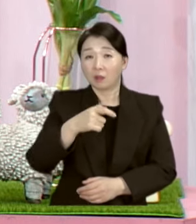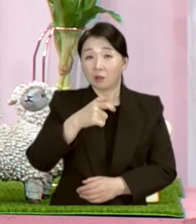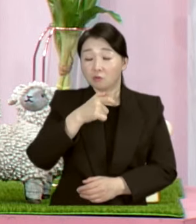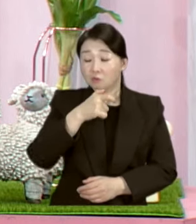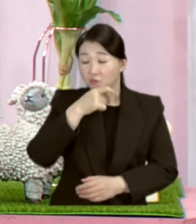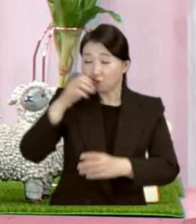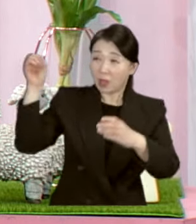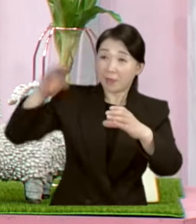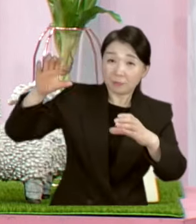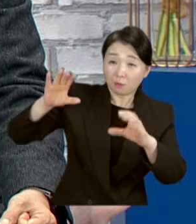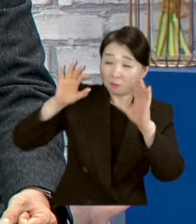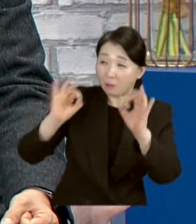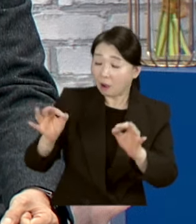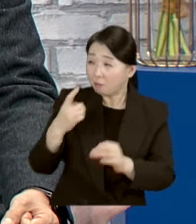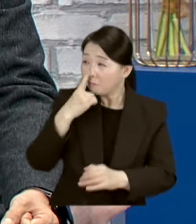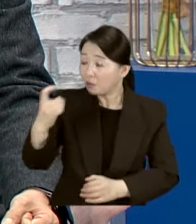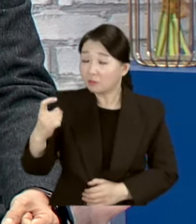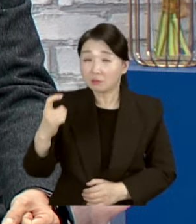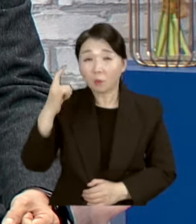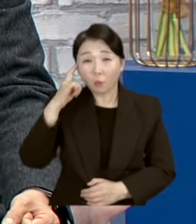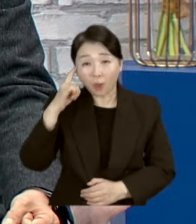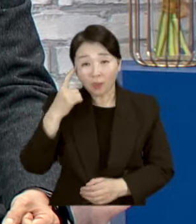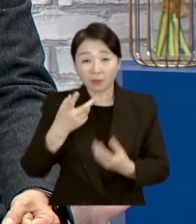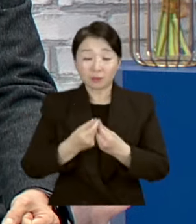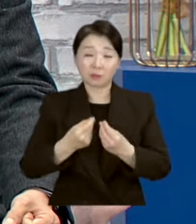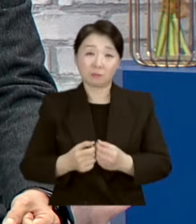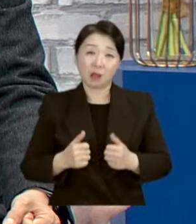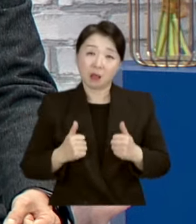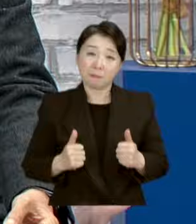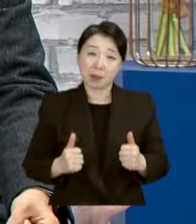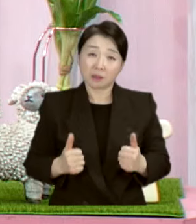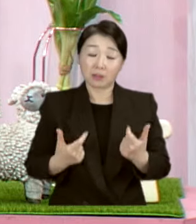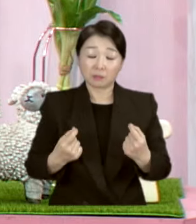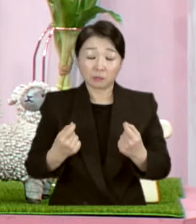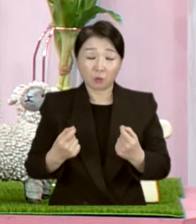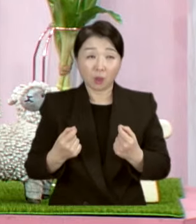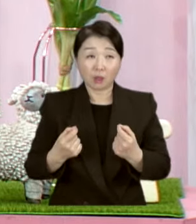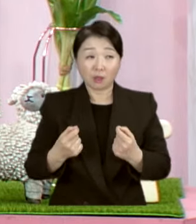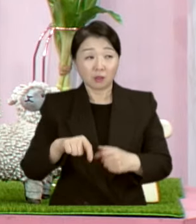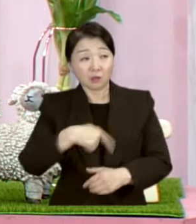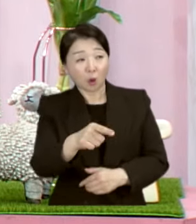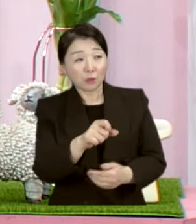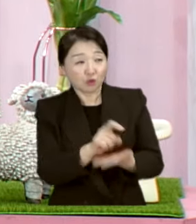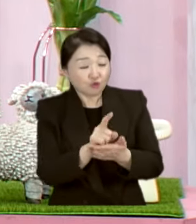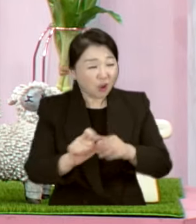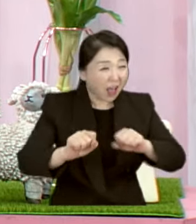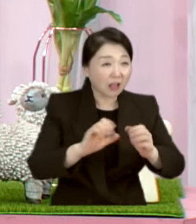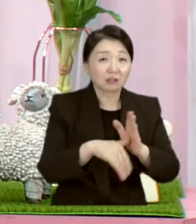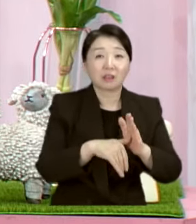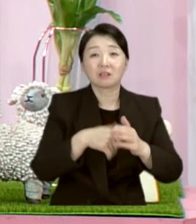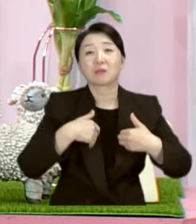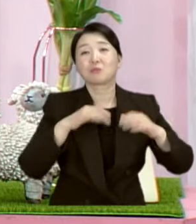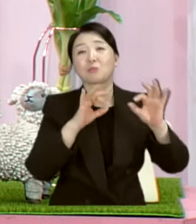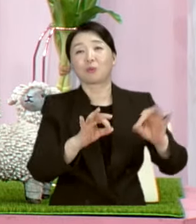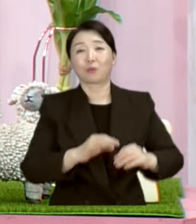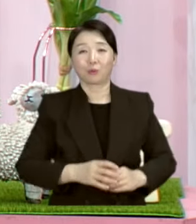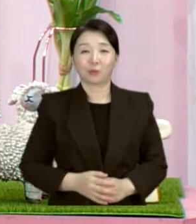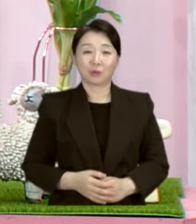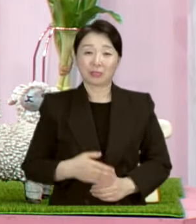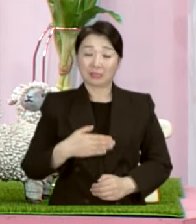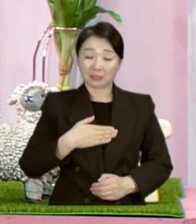모습이 너무 재밌어 보이는 거예요. 마치 마라톤 선수도 맨날 달리기 뛰는데 옆에서 축구하면 되게 재밌어 보이잖아요. 그렇죠. 그래서